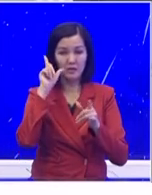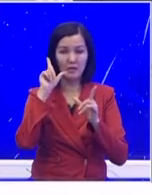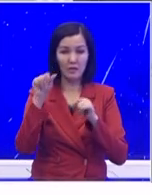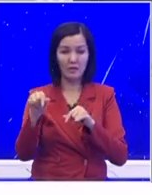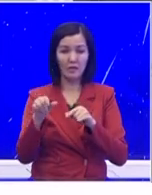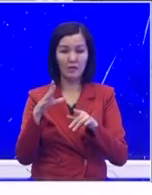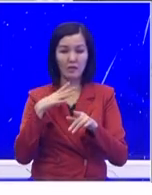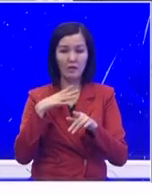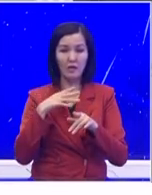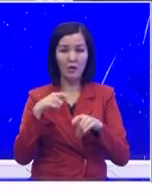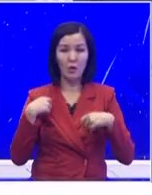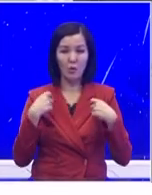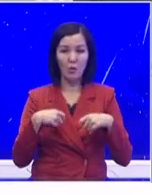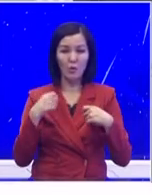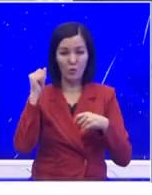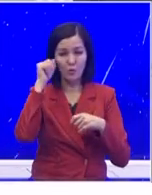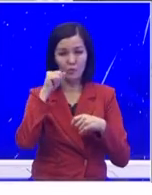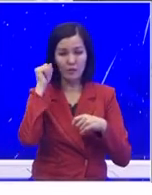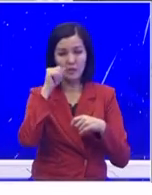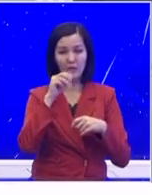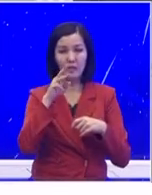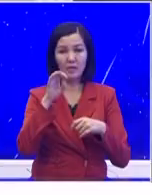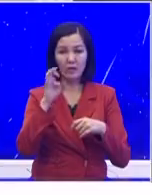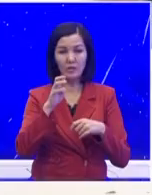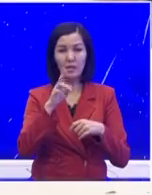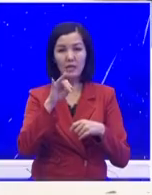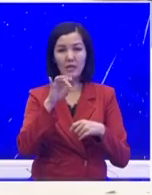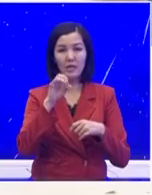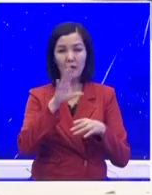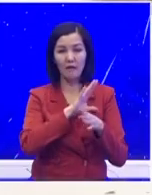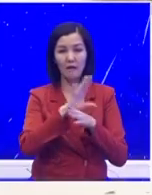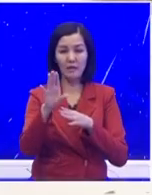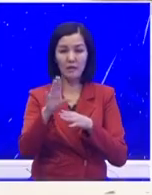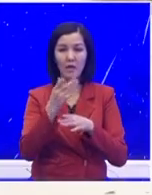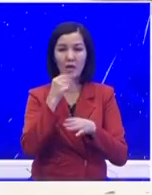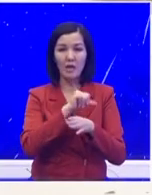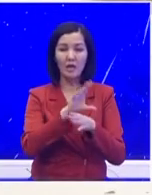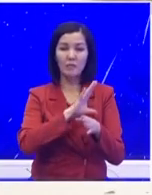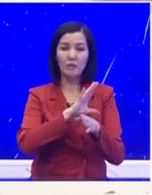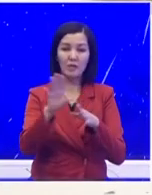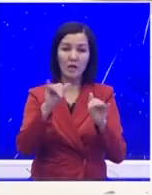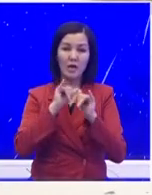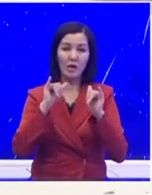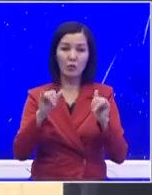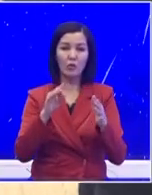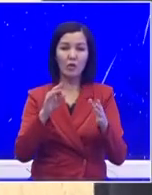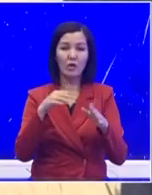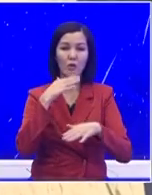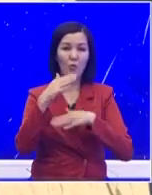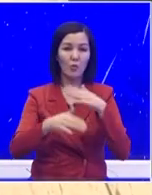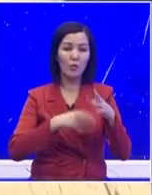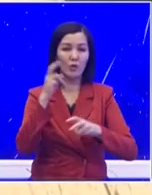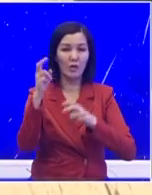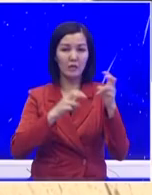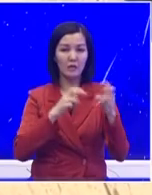Қой Өзбекстанға, Тәжікстанға, Иранға. Мал экспортының артуы еліміздегі ет өңдеуші